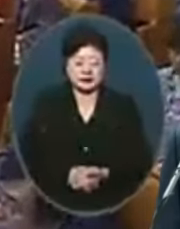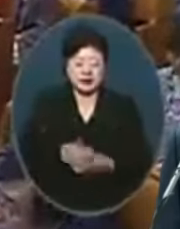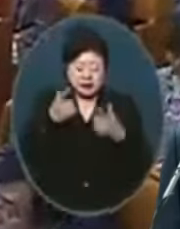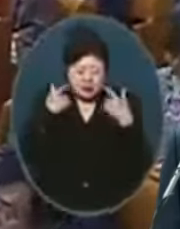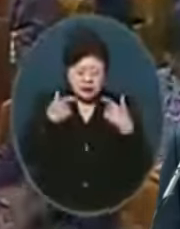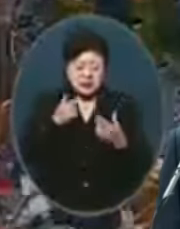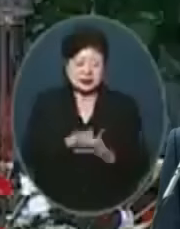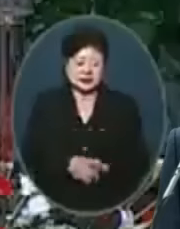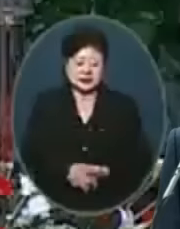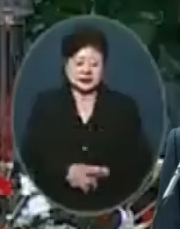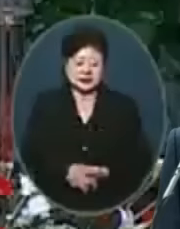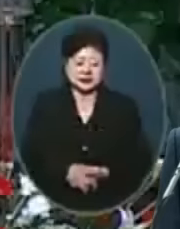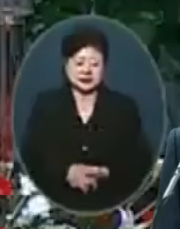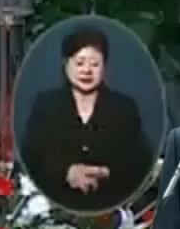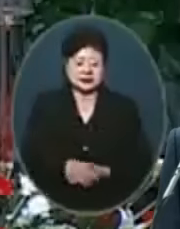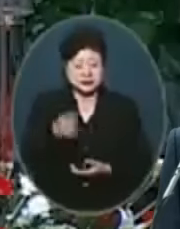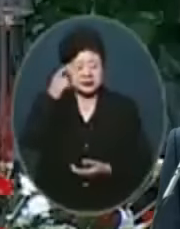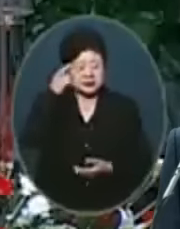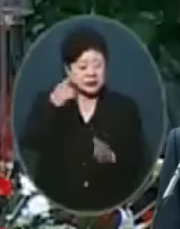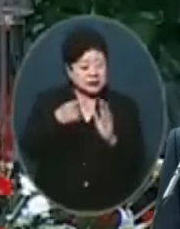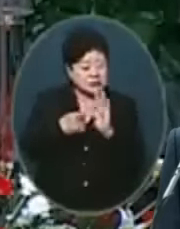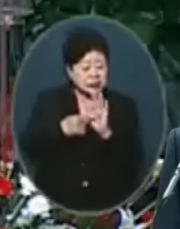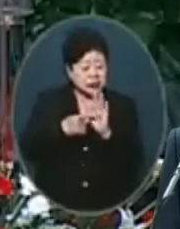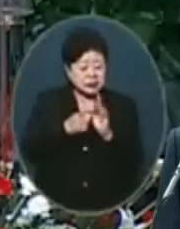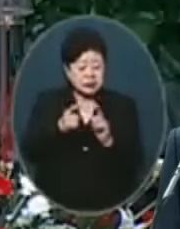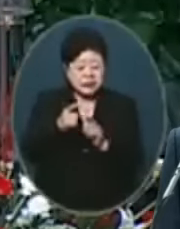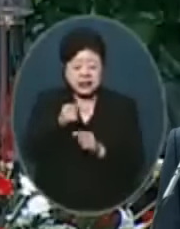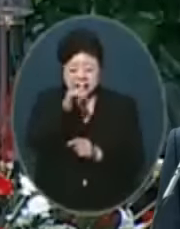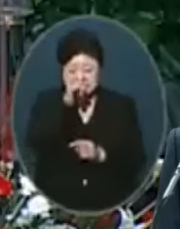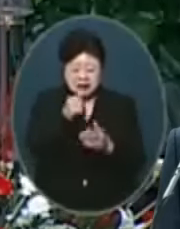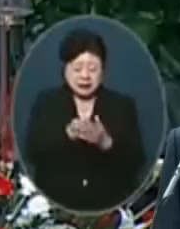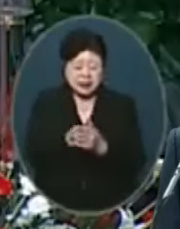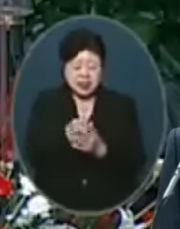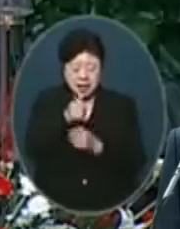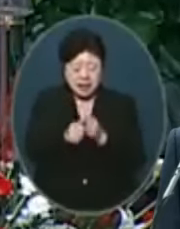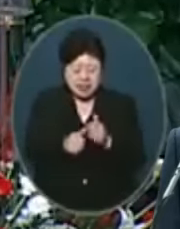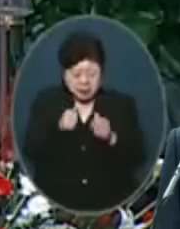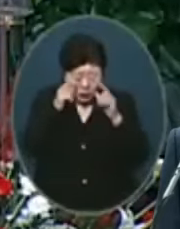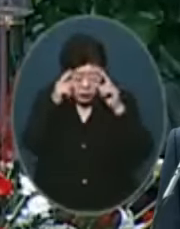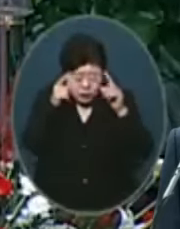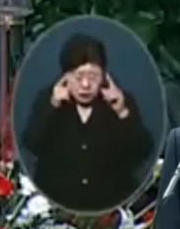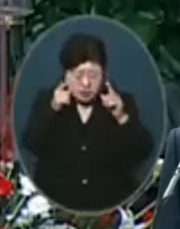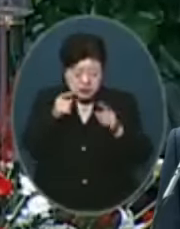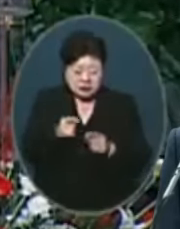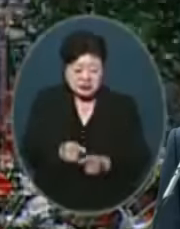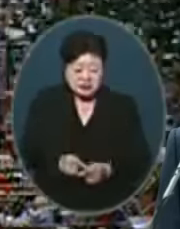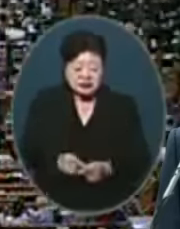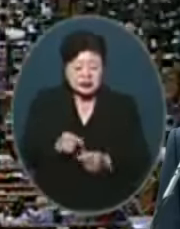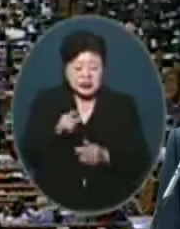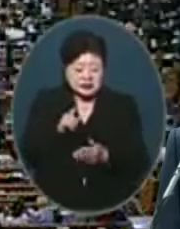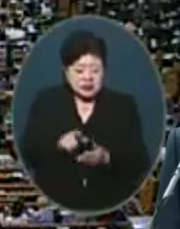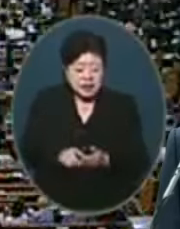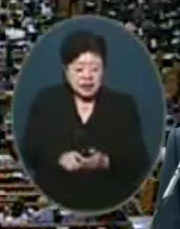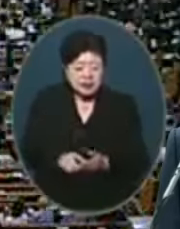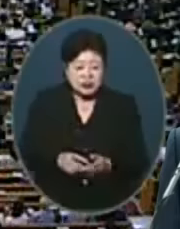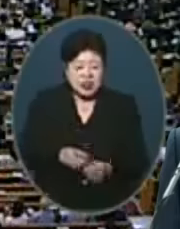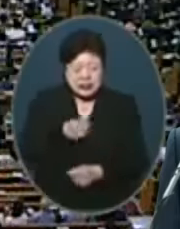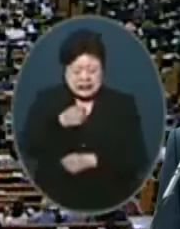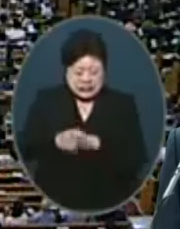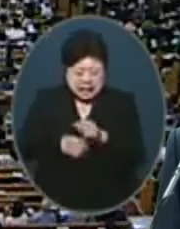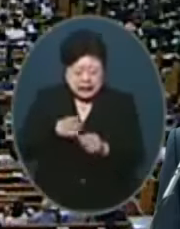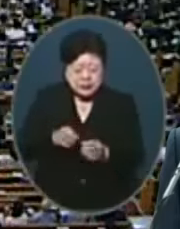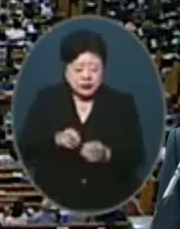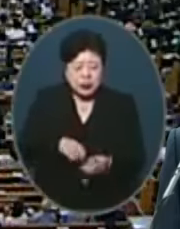늘 부정적인 소리만 하는 데 대해서 하나님이 분노해서 그 세대를 40년